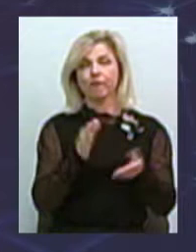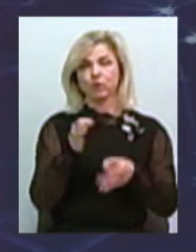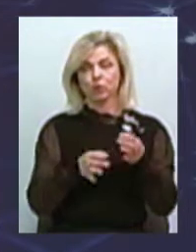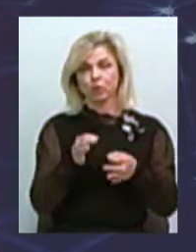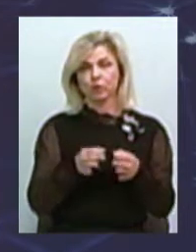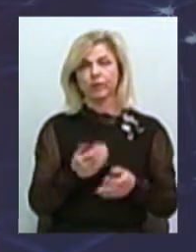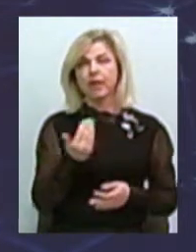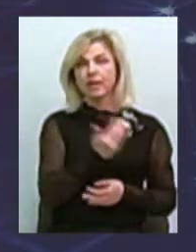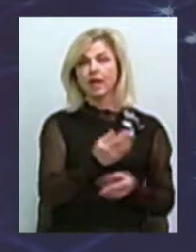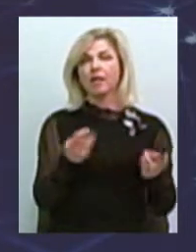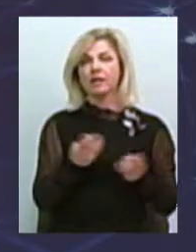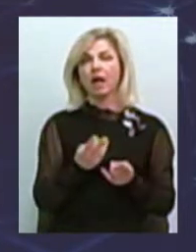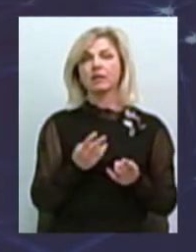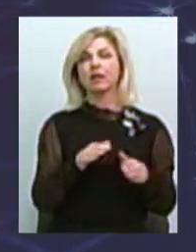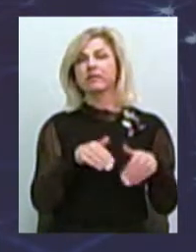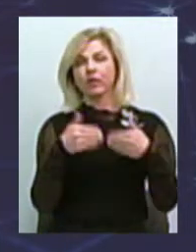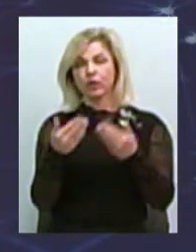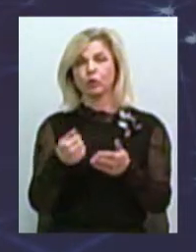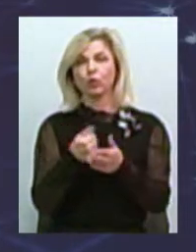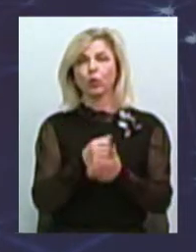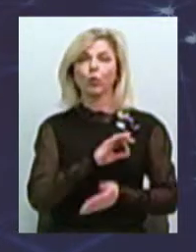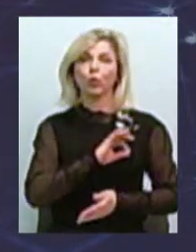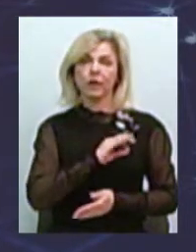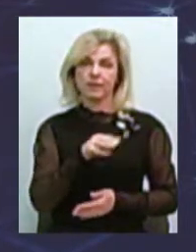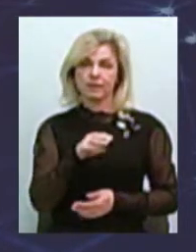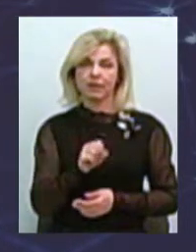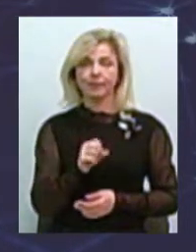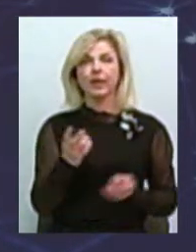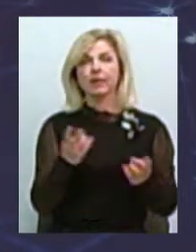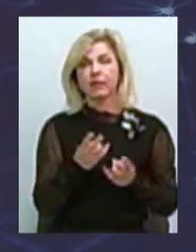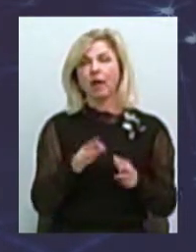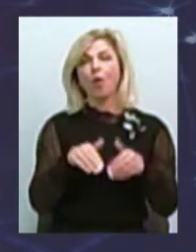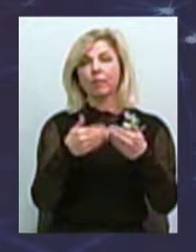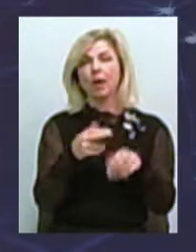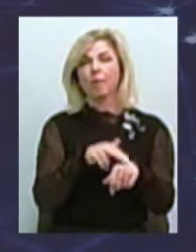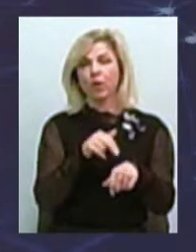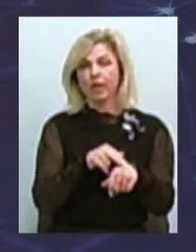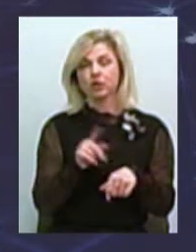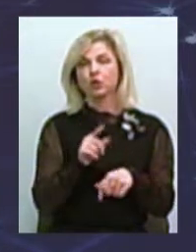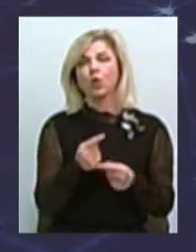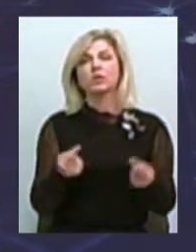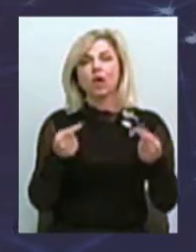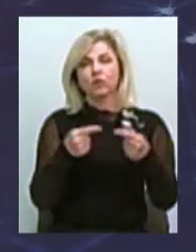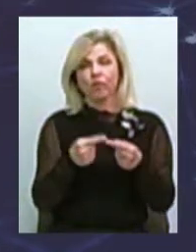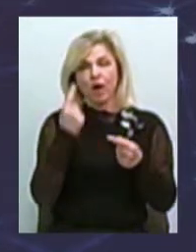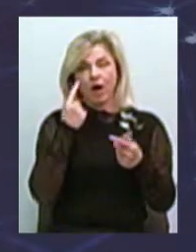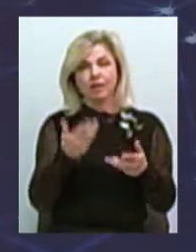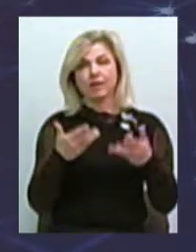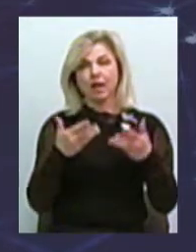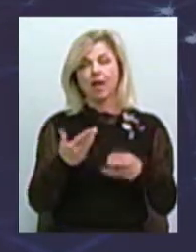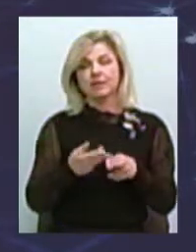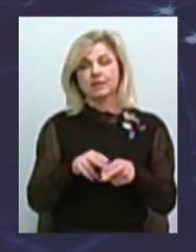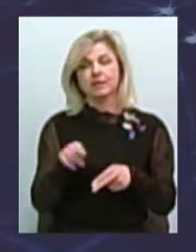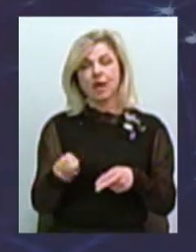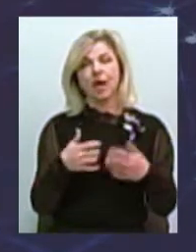треба звернутися до юриста, звернутися до поліції, щоб з'ясувати взагалі-то ця